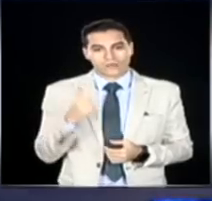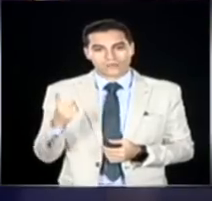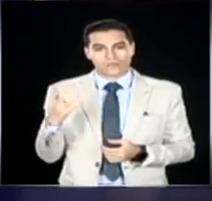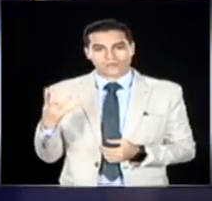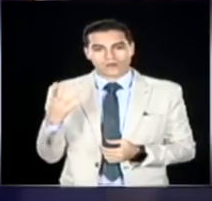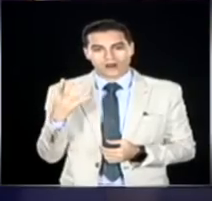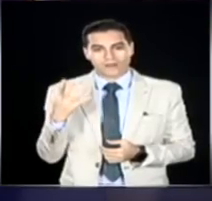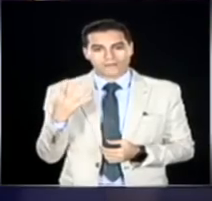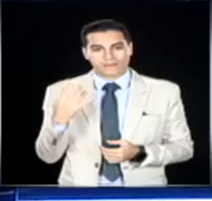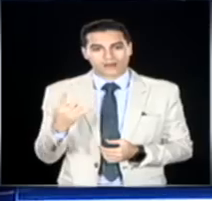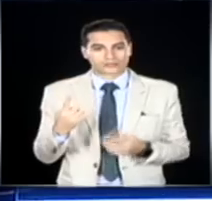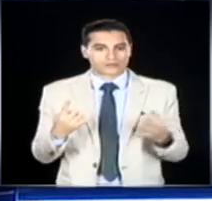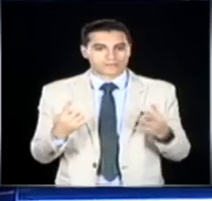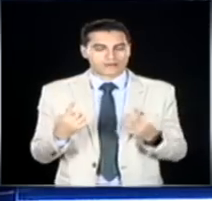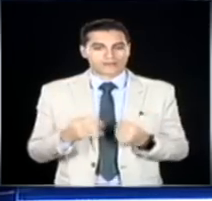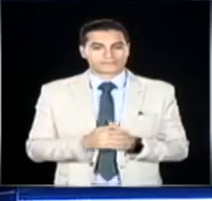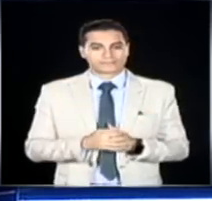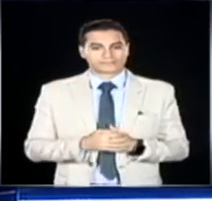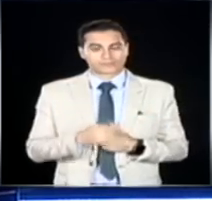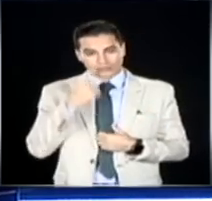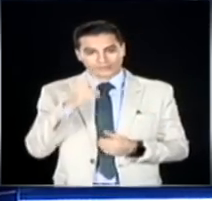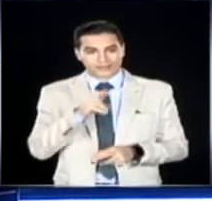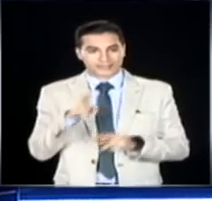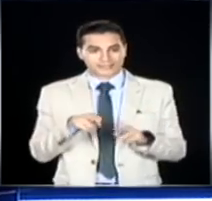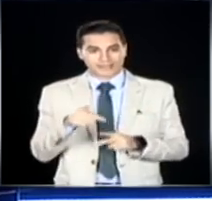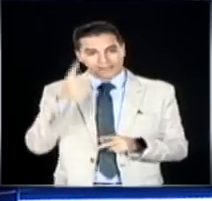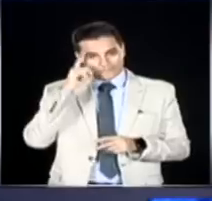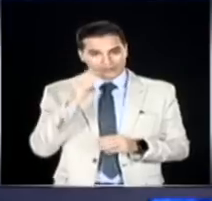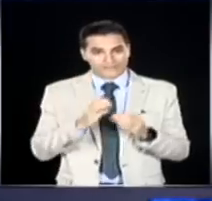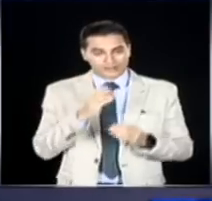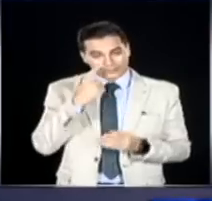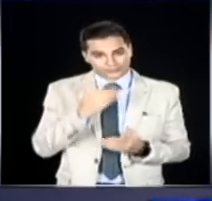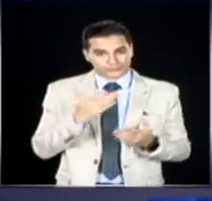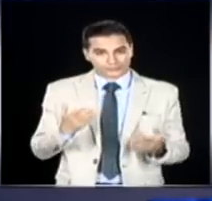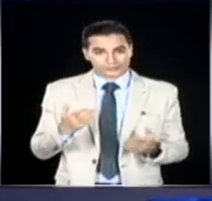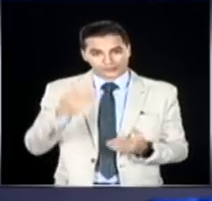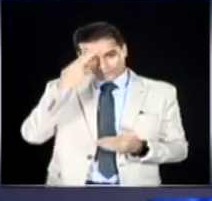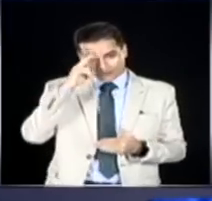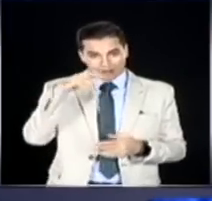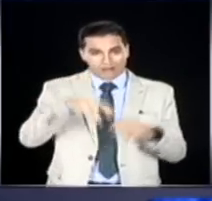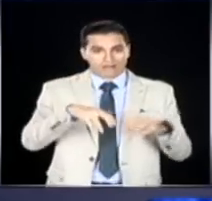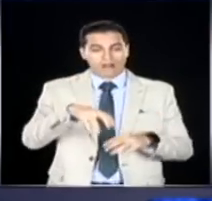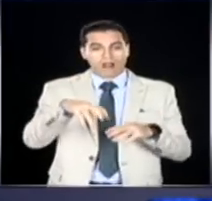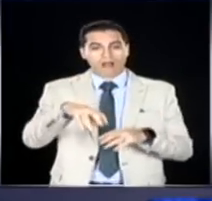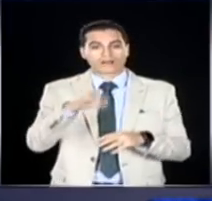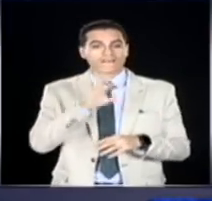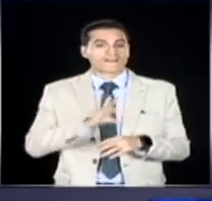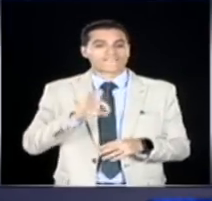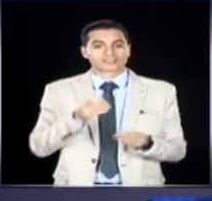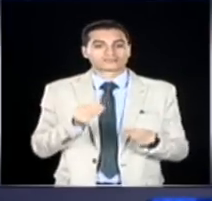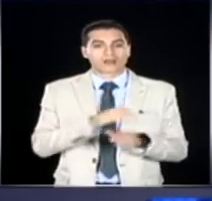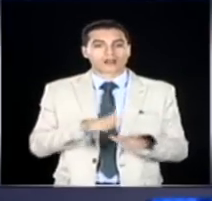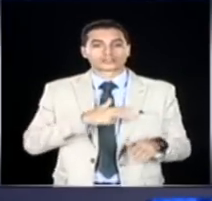واربعه من عشره تعالي نشوف الاسئله اللي ما تجاوبتش في اي قاره تقع صحراء